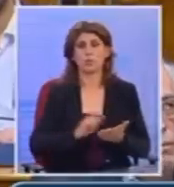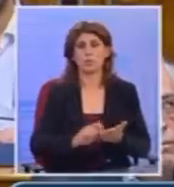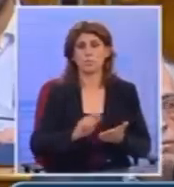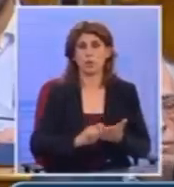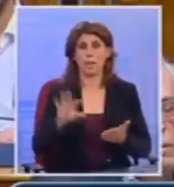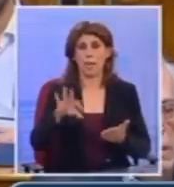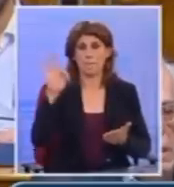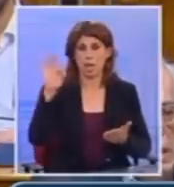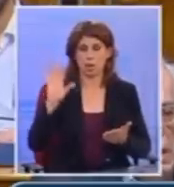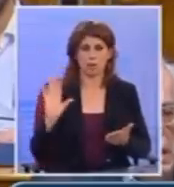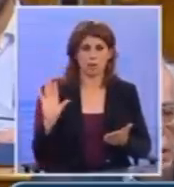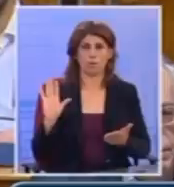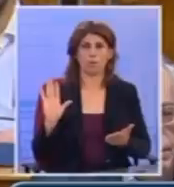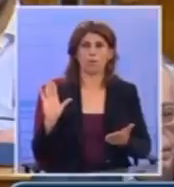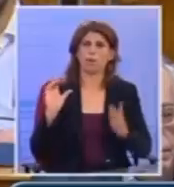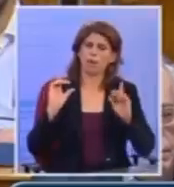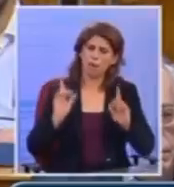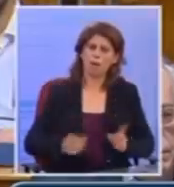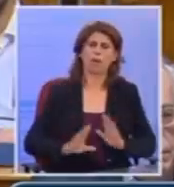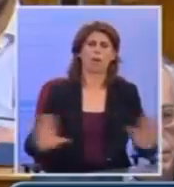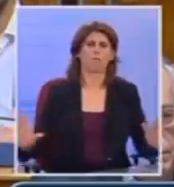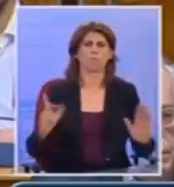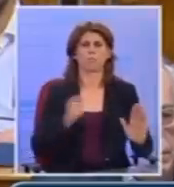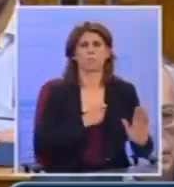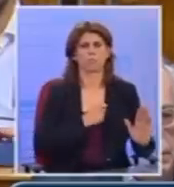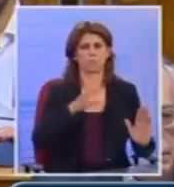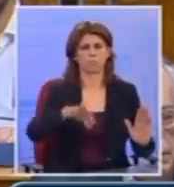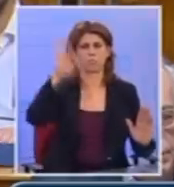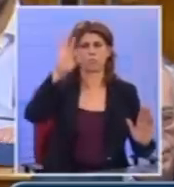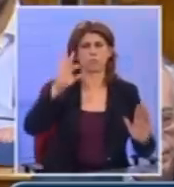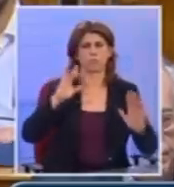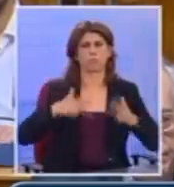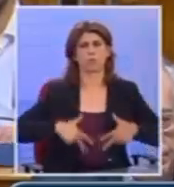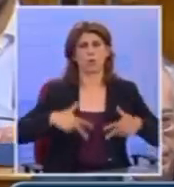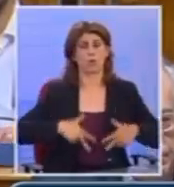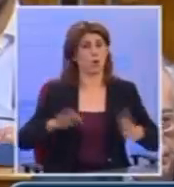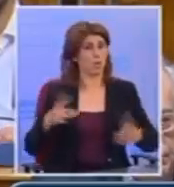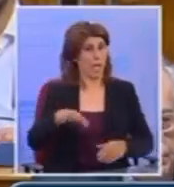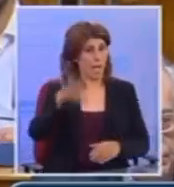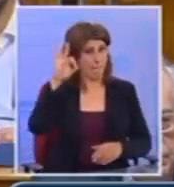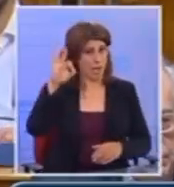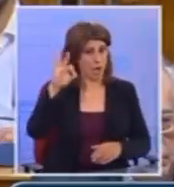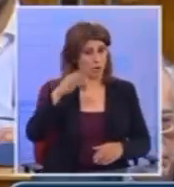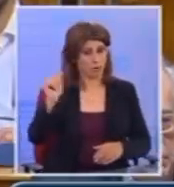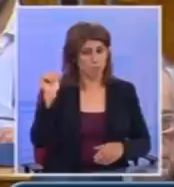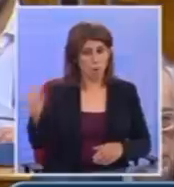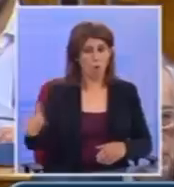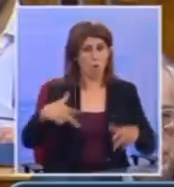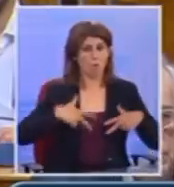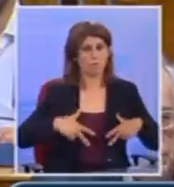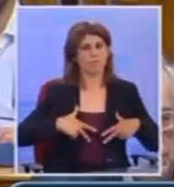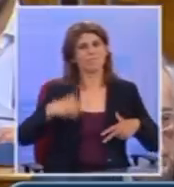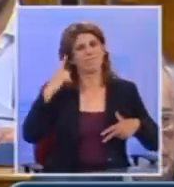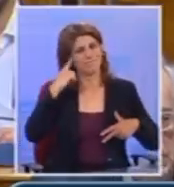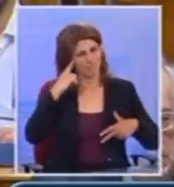και η επιλογή ήταν στην απόλυτη κρίση του Υπουργού. Και όταν η επιλογή είναι στην απόλυτη κρίση του Υπουργού, είναι απολύτως κατανοητό